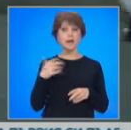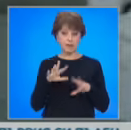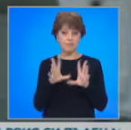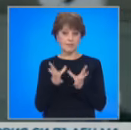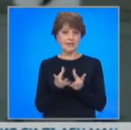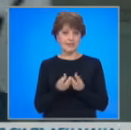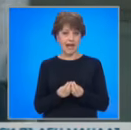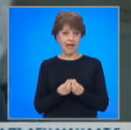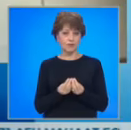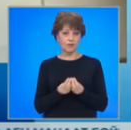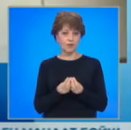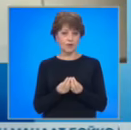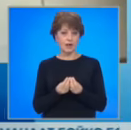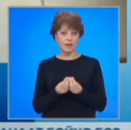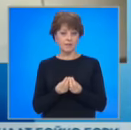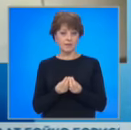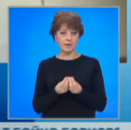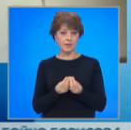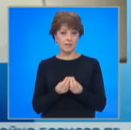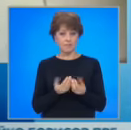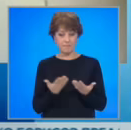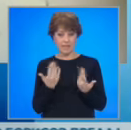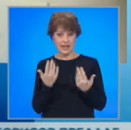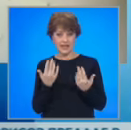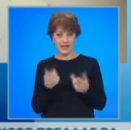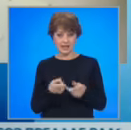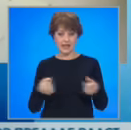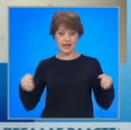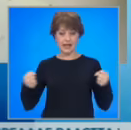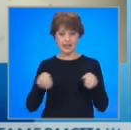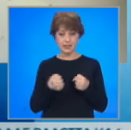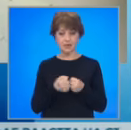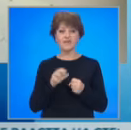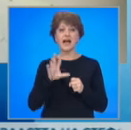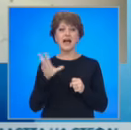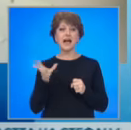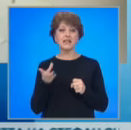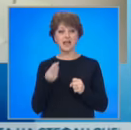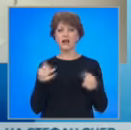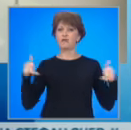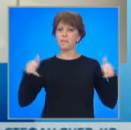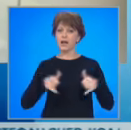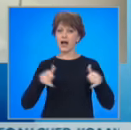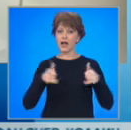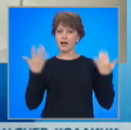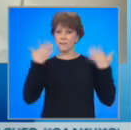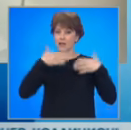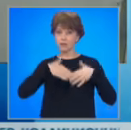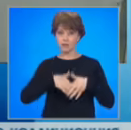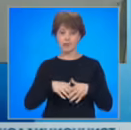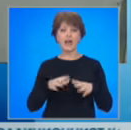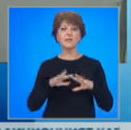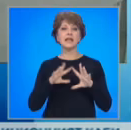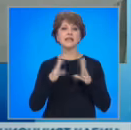заедно горе-долу цяло денонощие преди ключовата катастрофа. Заедно са прекарали дори и нощта. Били са заедно